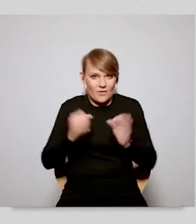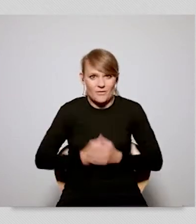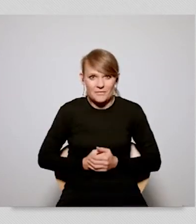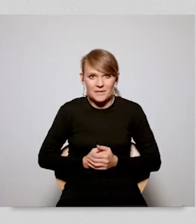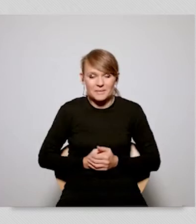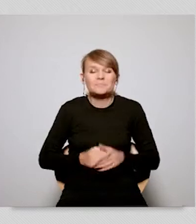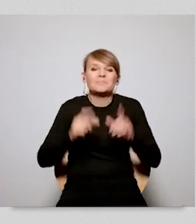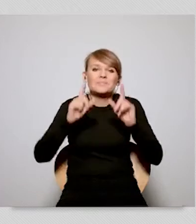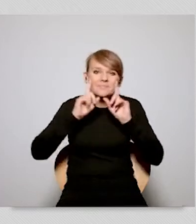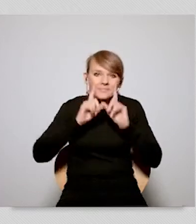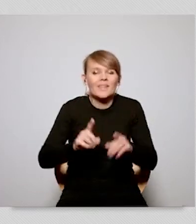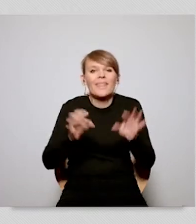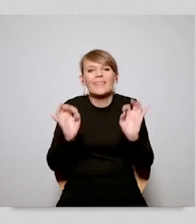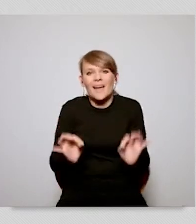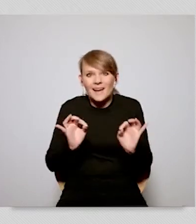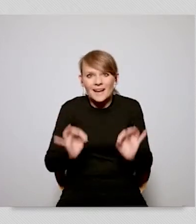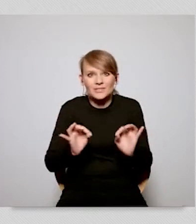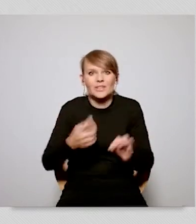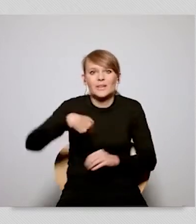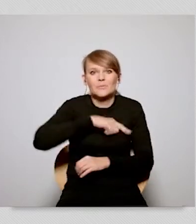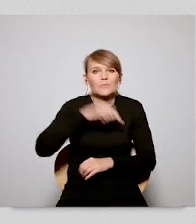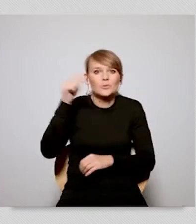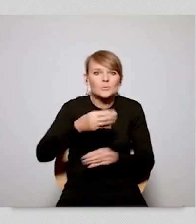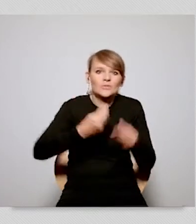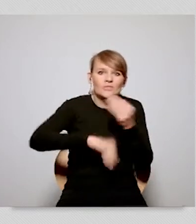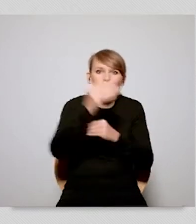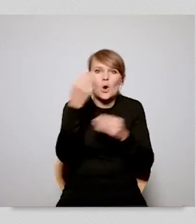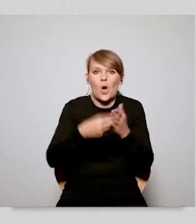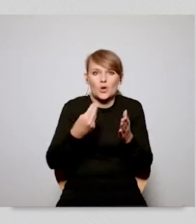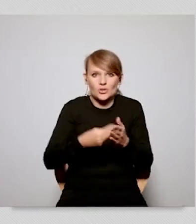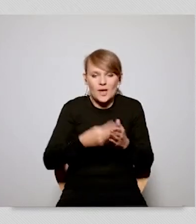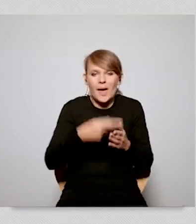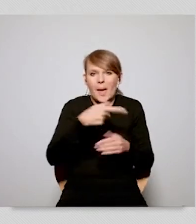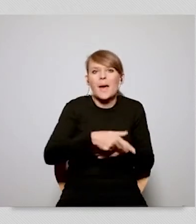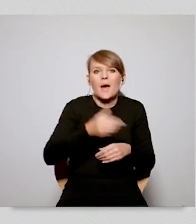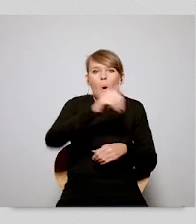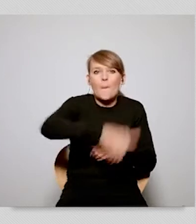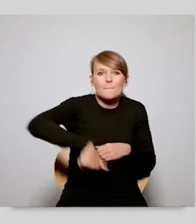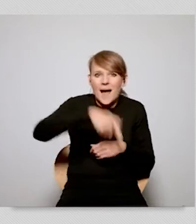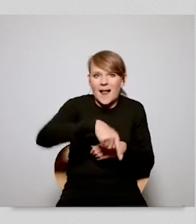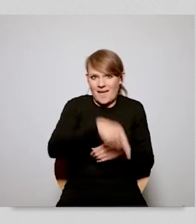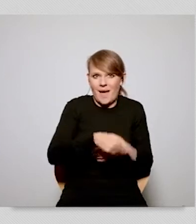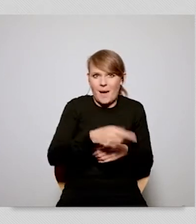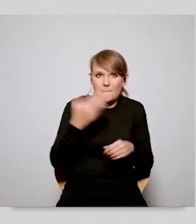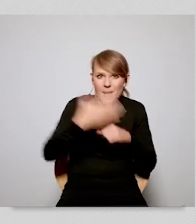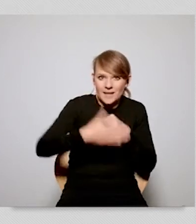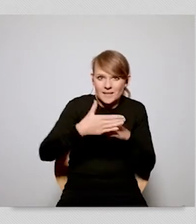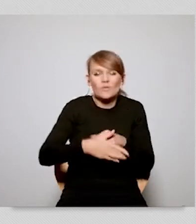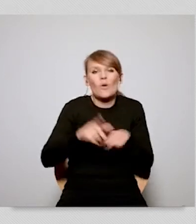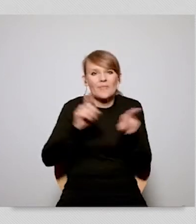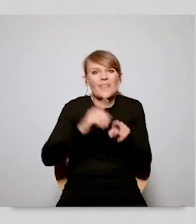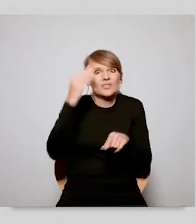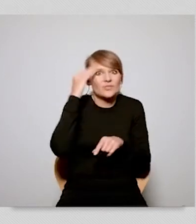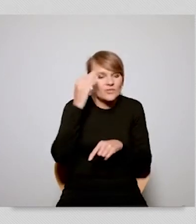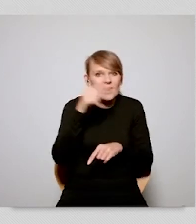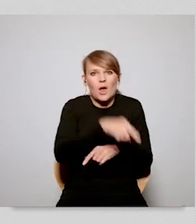oczywiście, że na razie musimy zwiększyć koszty paliw kopalnych. Przede wszystkim uwzględnić te koszty zewnętrzne zanieczyszczenia środowiska.